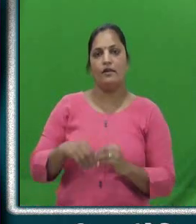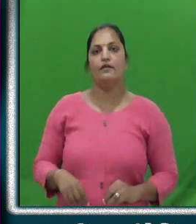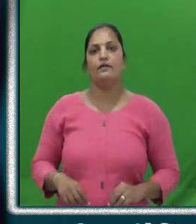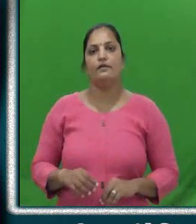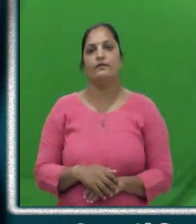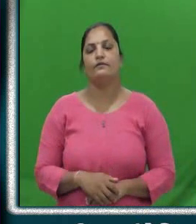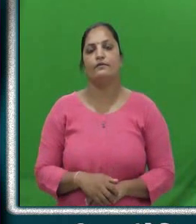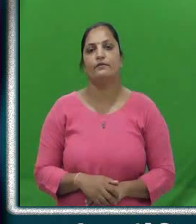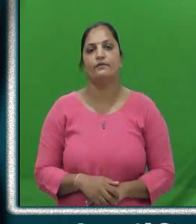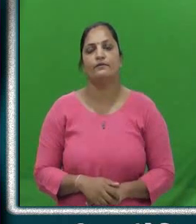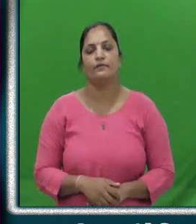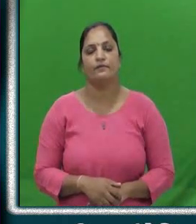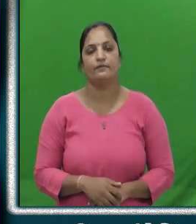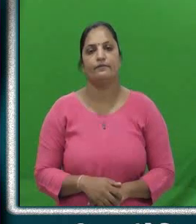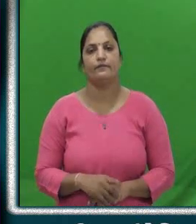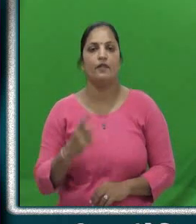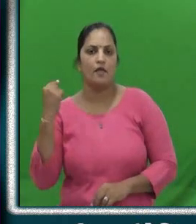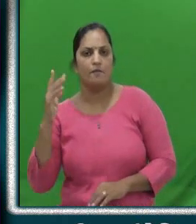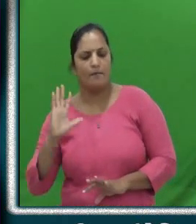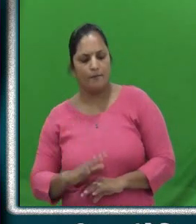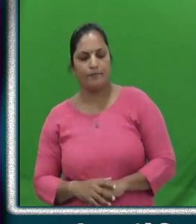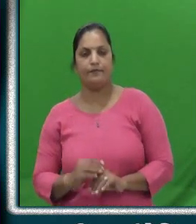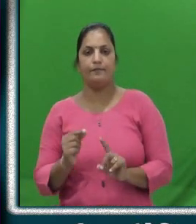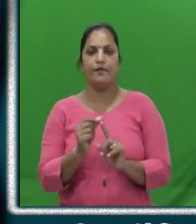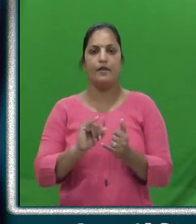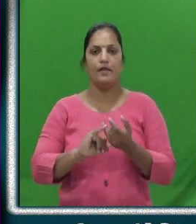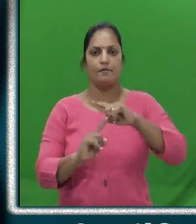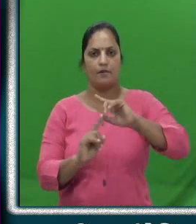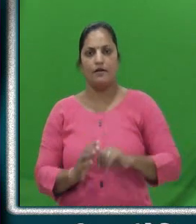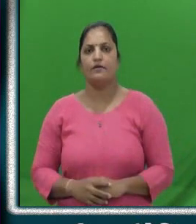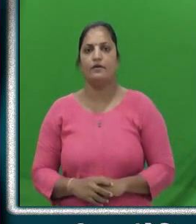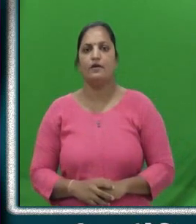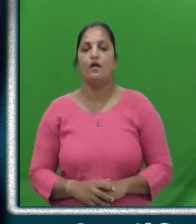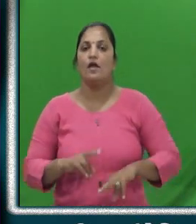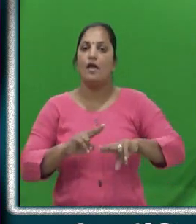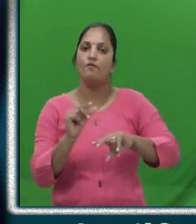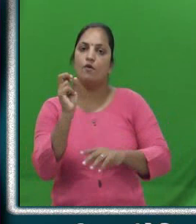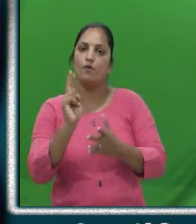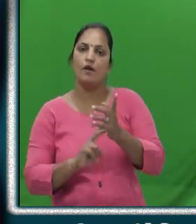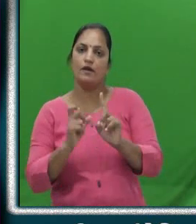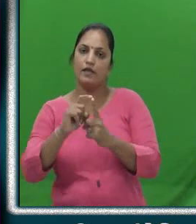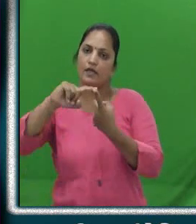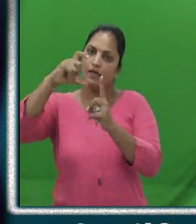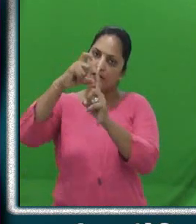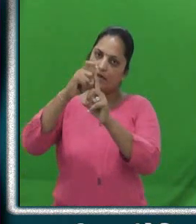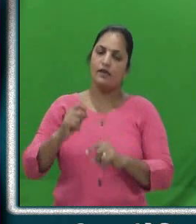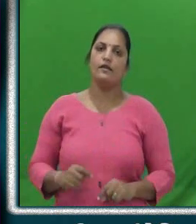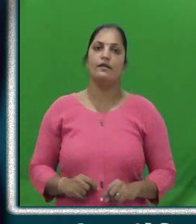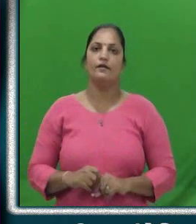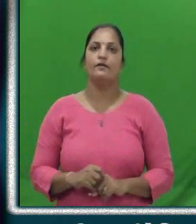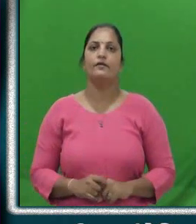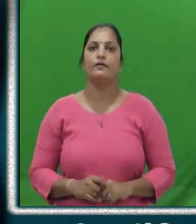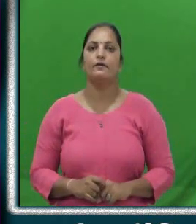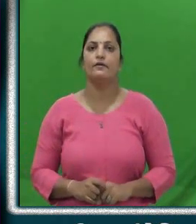પડે પાસ્ટ ટેન્સ શું કરવું પડે વર્બનું પાસ્ટ ટેન્સ તો અરુણ ફાઉન્ડ નું પાસ્ટ ટેન્સ